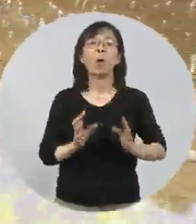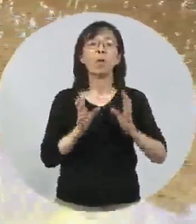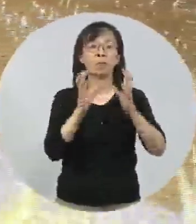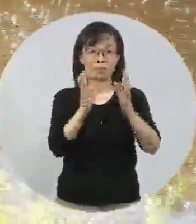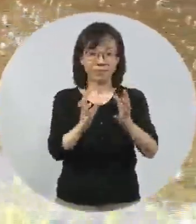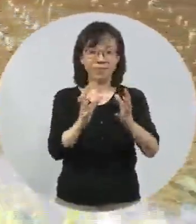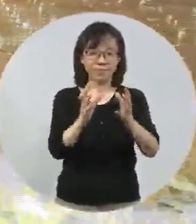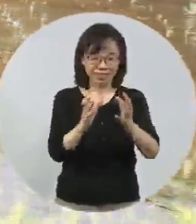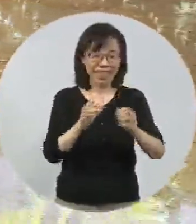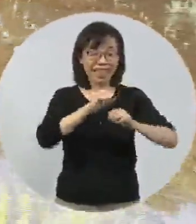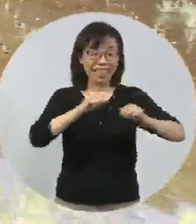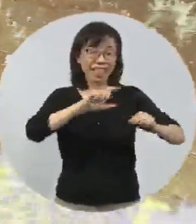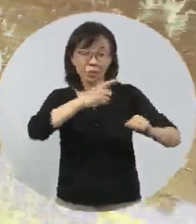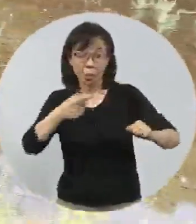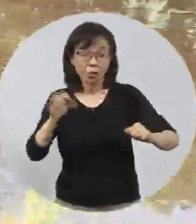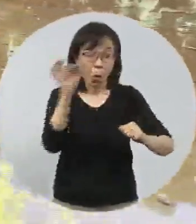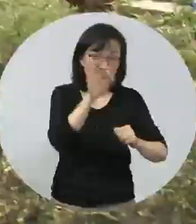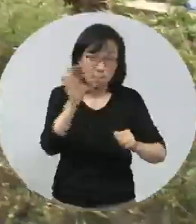か探します。